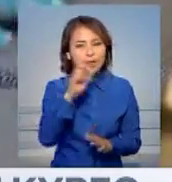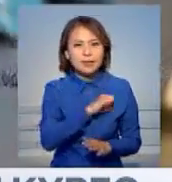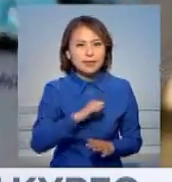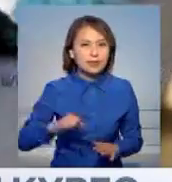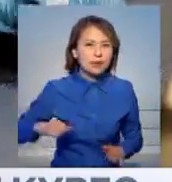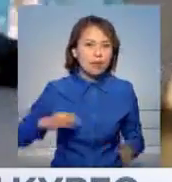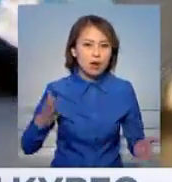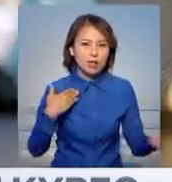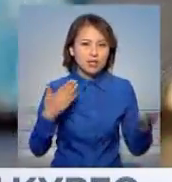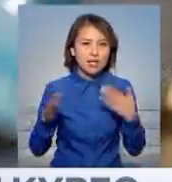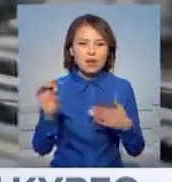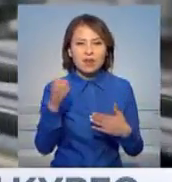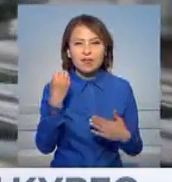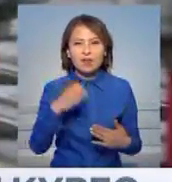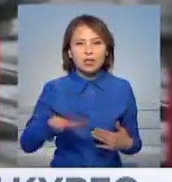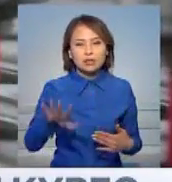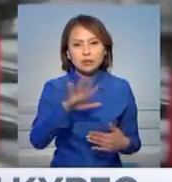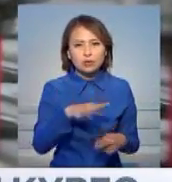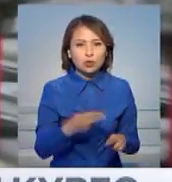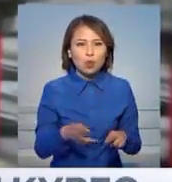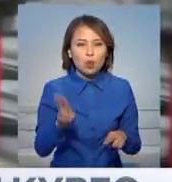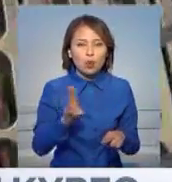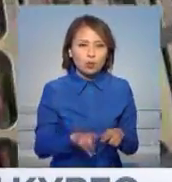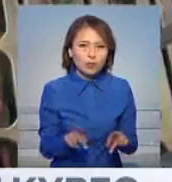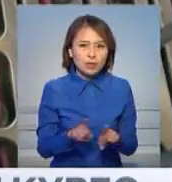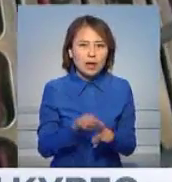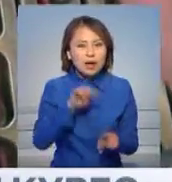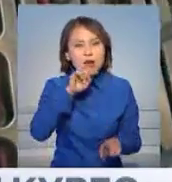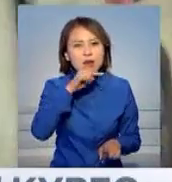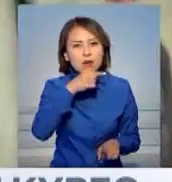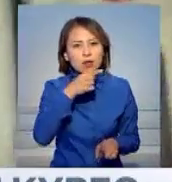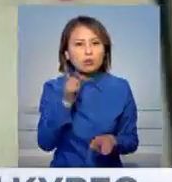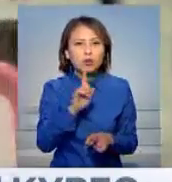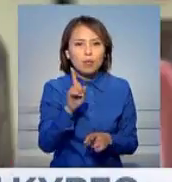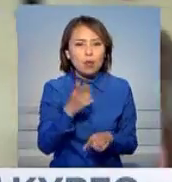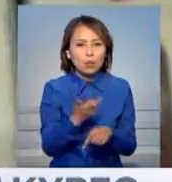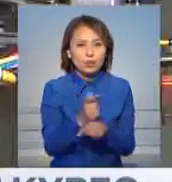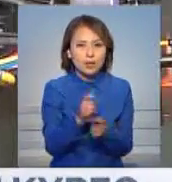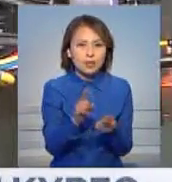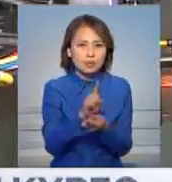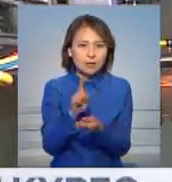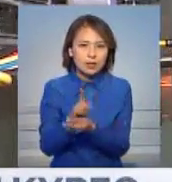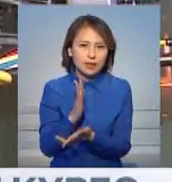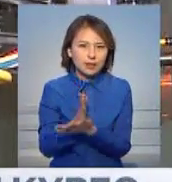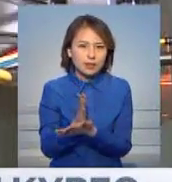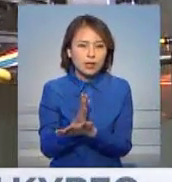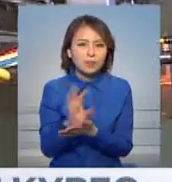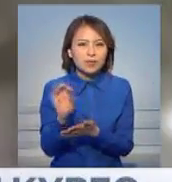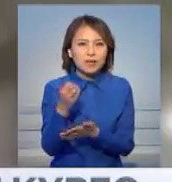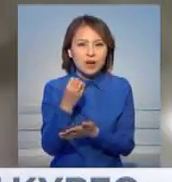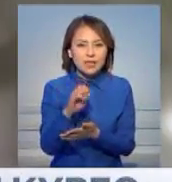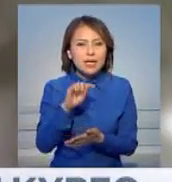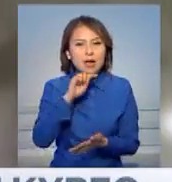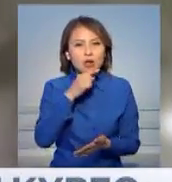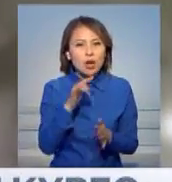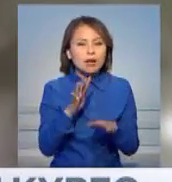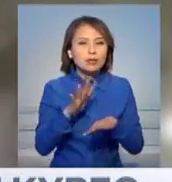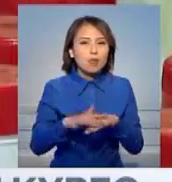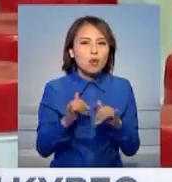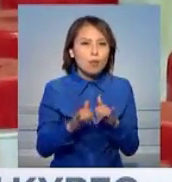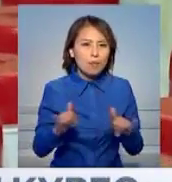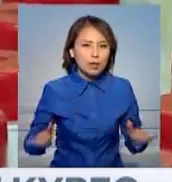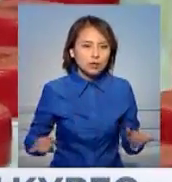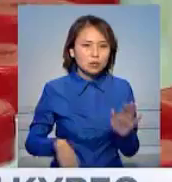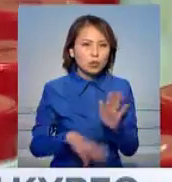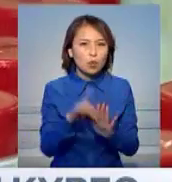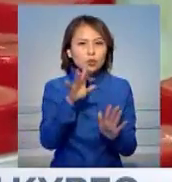Евразиялық экономикалық одақ қатарына енген уақыттан бері экономикада айтарлықтай өзгерістер орын алды. Евразиялық даму банкі атап өткендей,